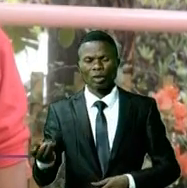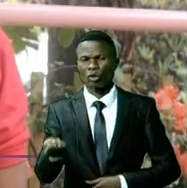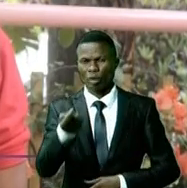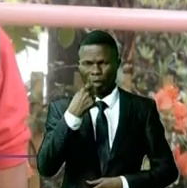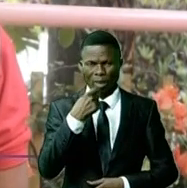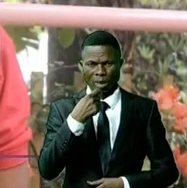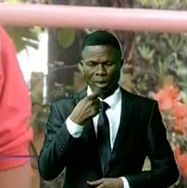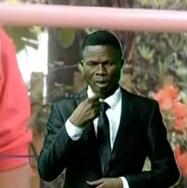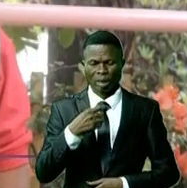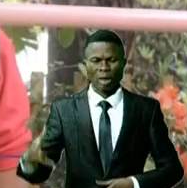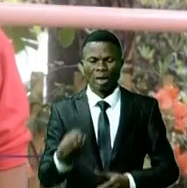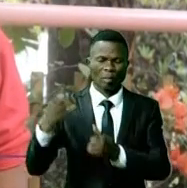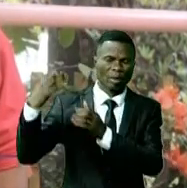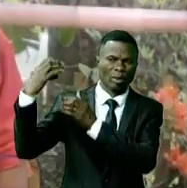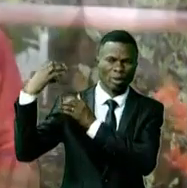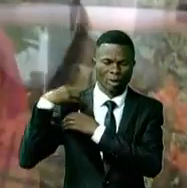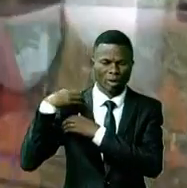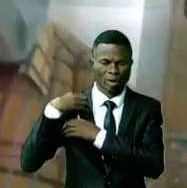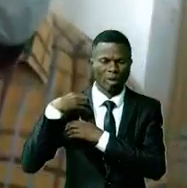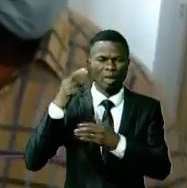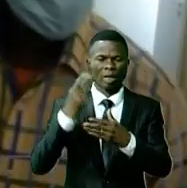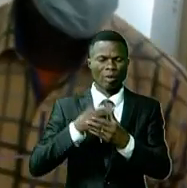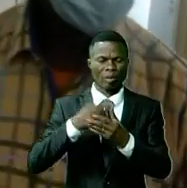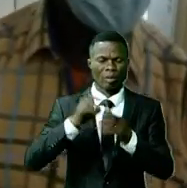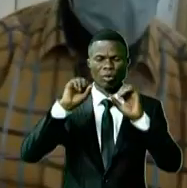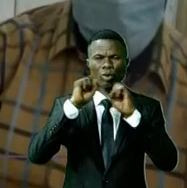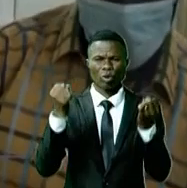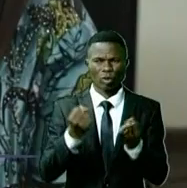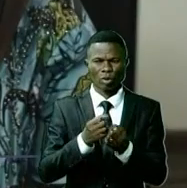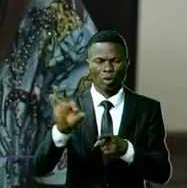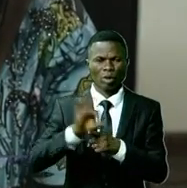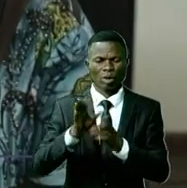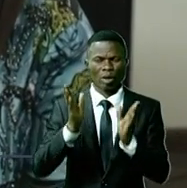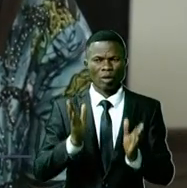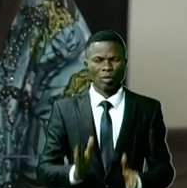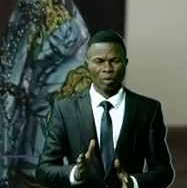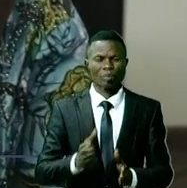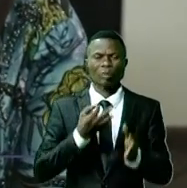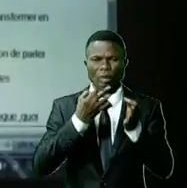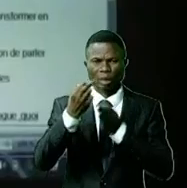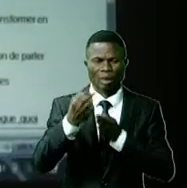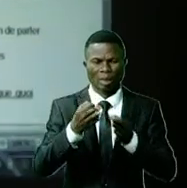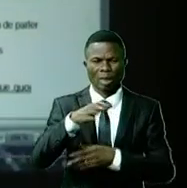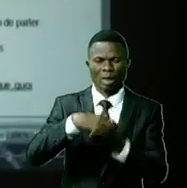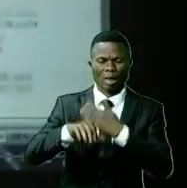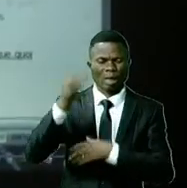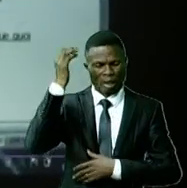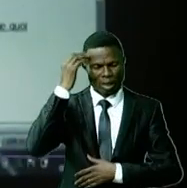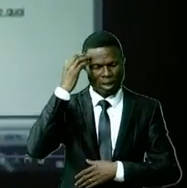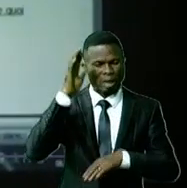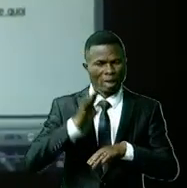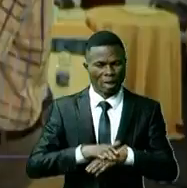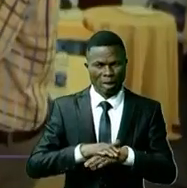et la prise en charge psychosociale. L'un des formateurs en la personne de Bienda a révélé que des troubles peuvent